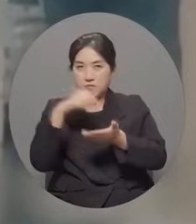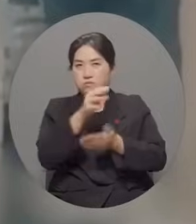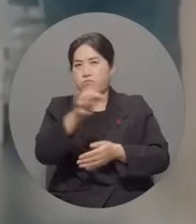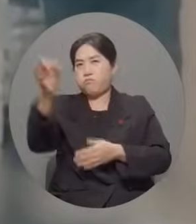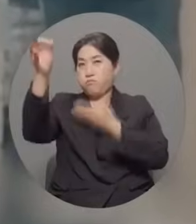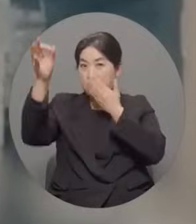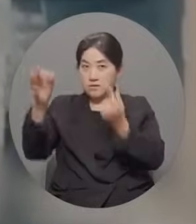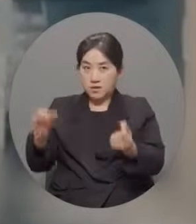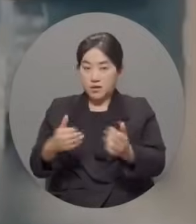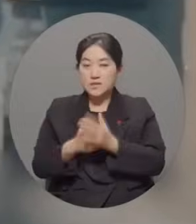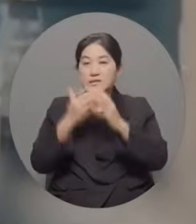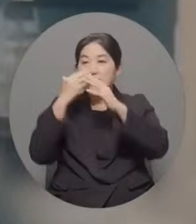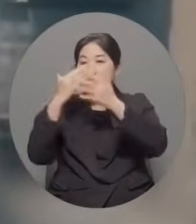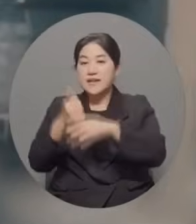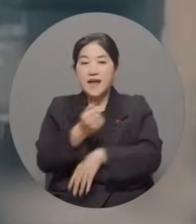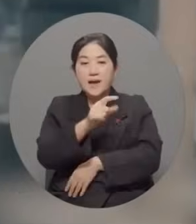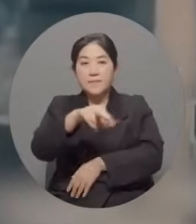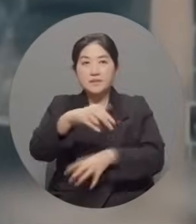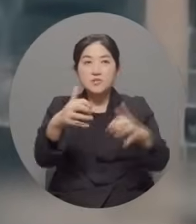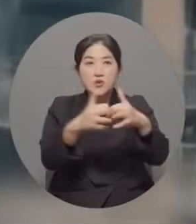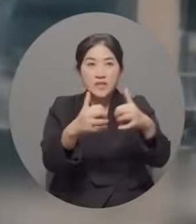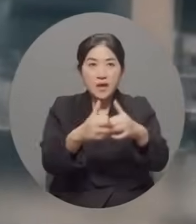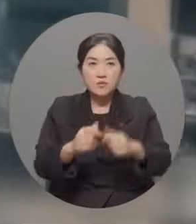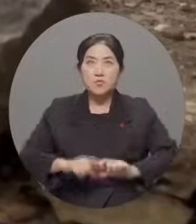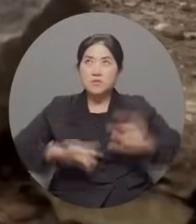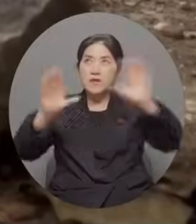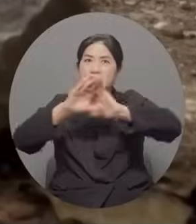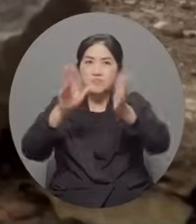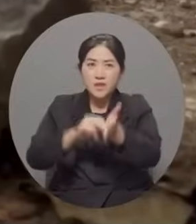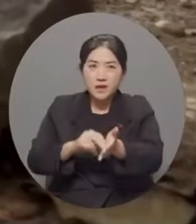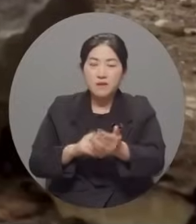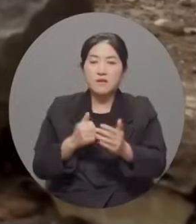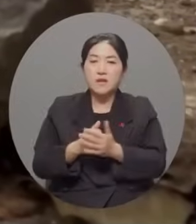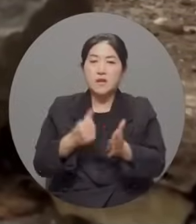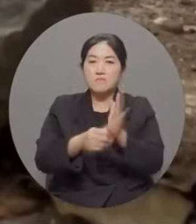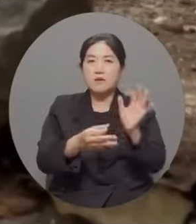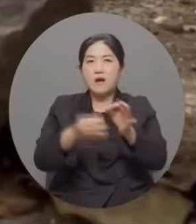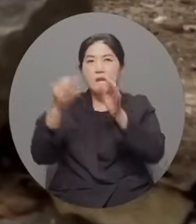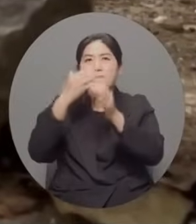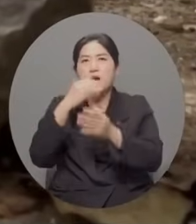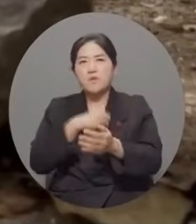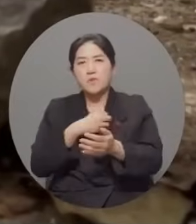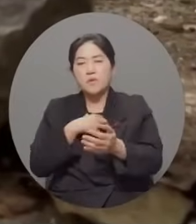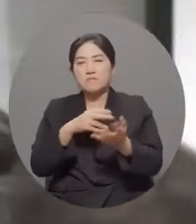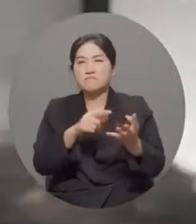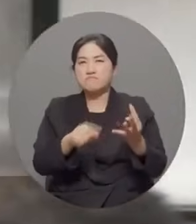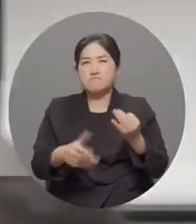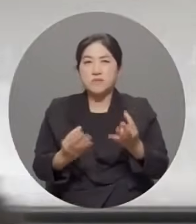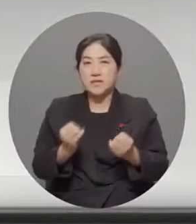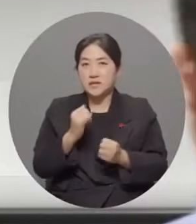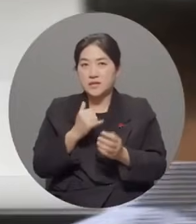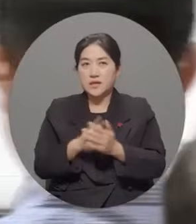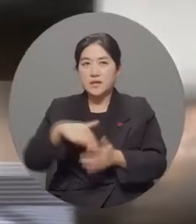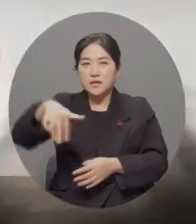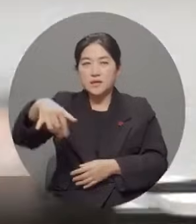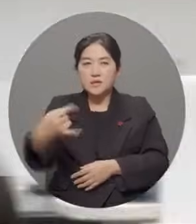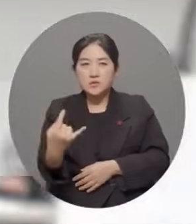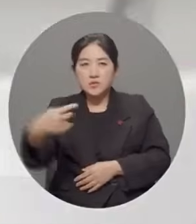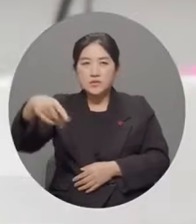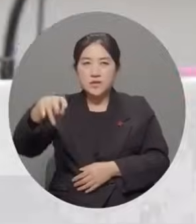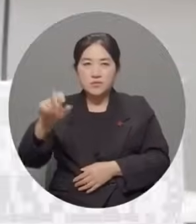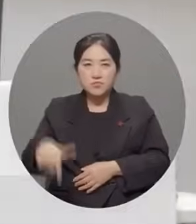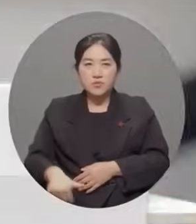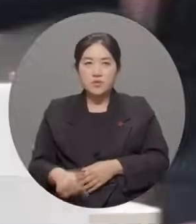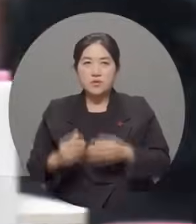있고 이스라엘 하마스 전쟁과 이상기후 등 물가를 자극할 변수는 남아 있습니다. 최상목 신임 경제부총리